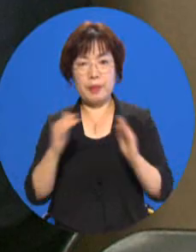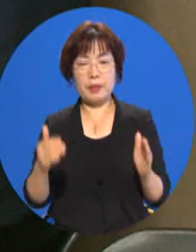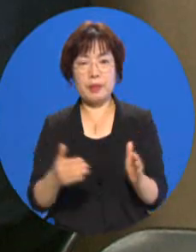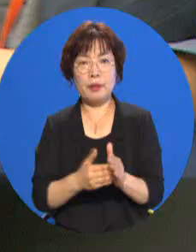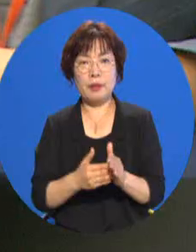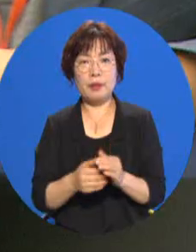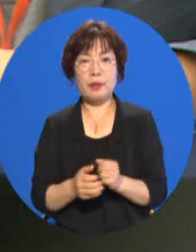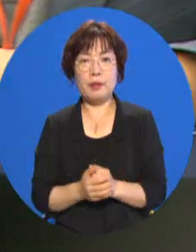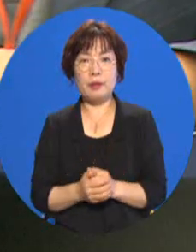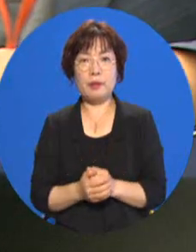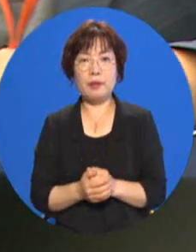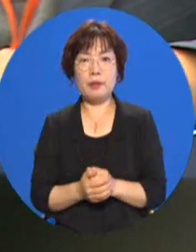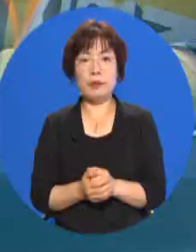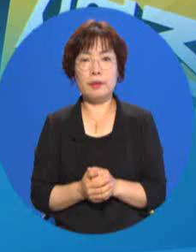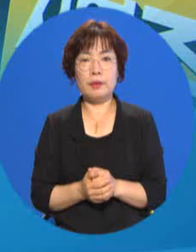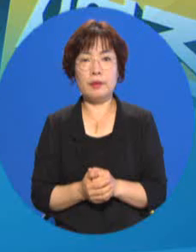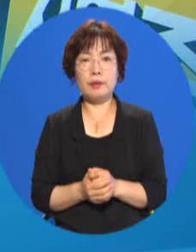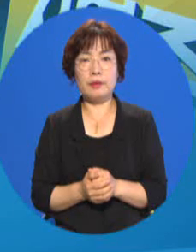밝혔습니다.